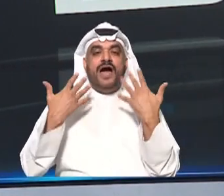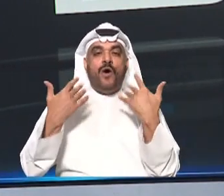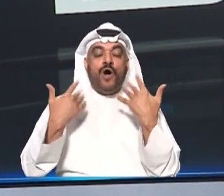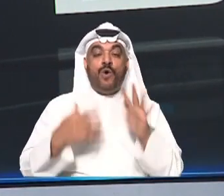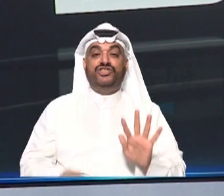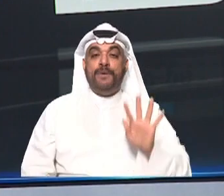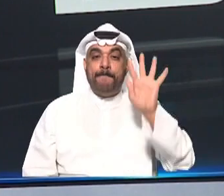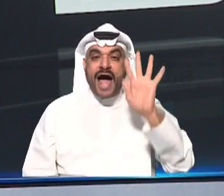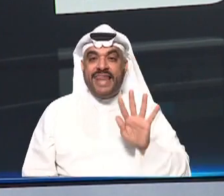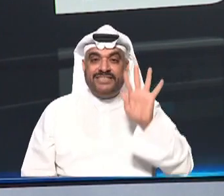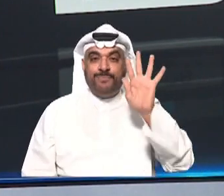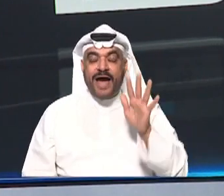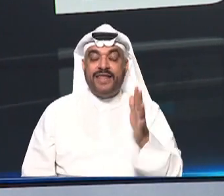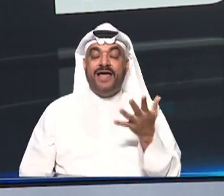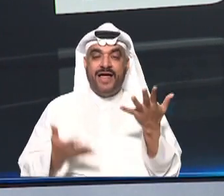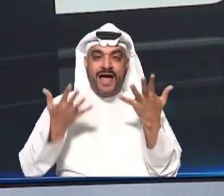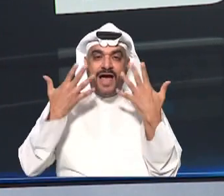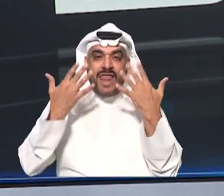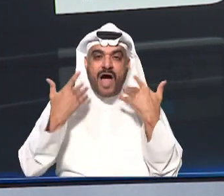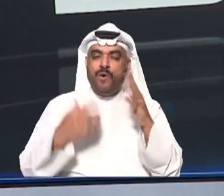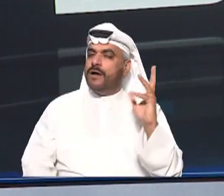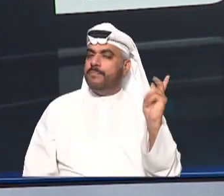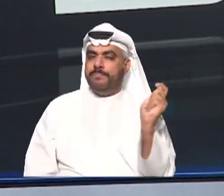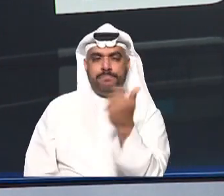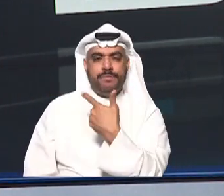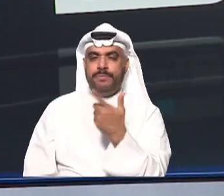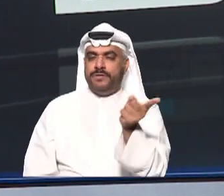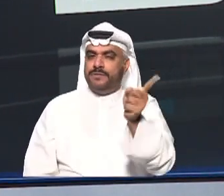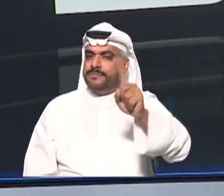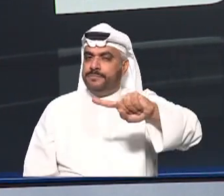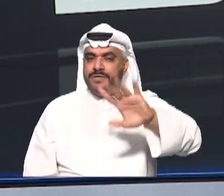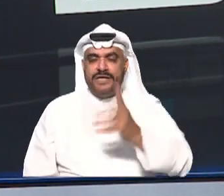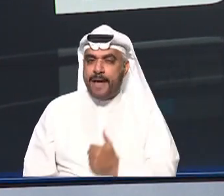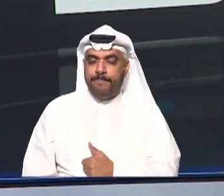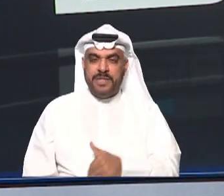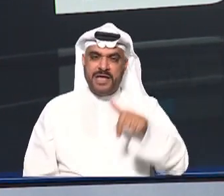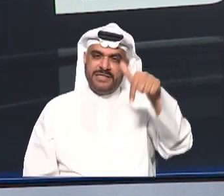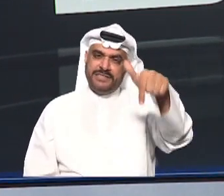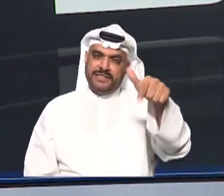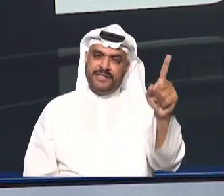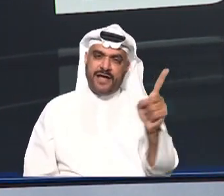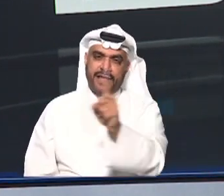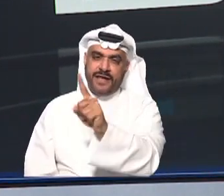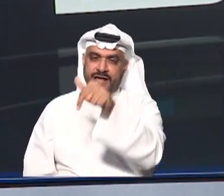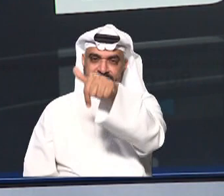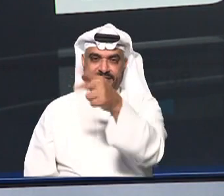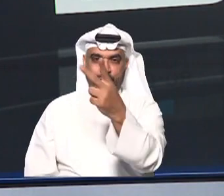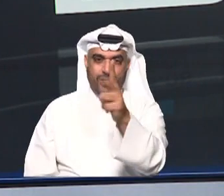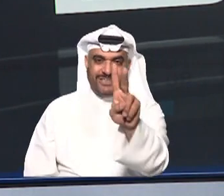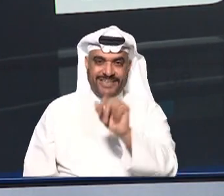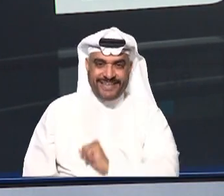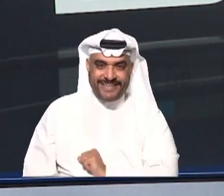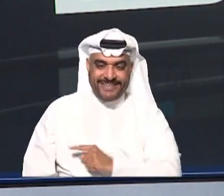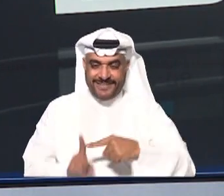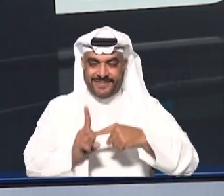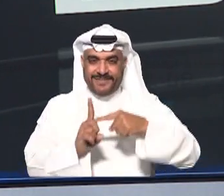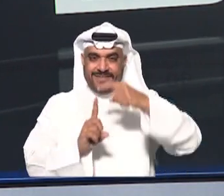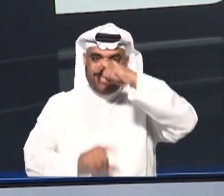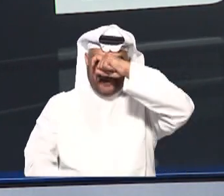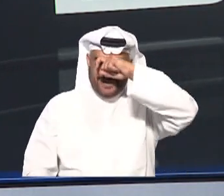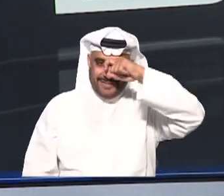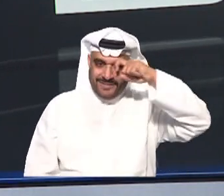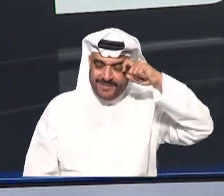الغربية خفيفة إلى معتدل السرعة، تتراوح سرعتها ما بين 6 إلى 26 كيلومتر الساعة. ودرجات الحرارة العظمى